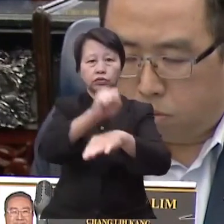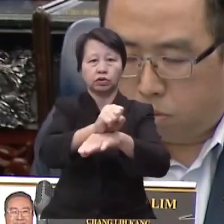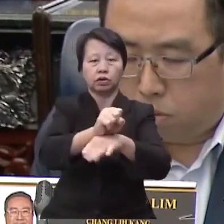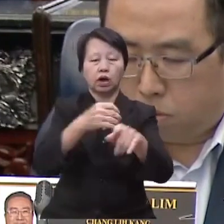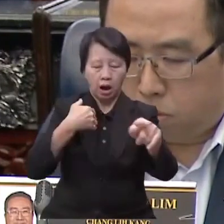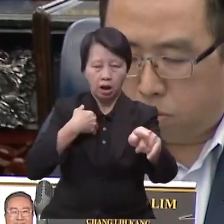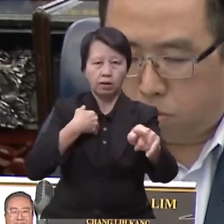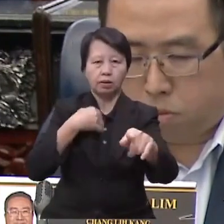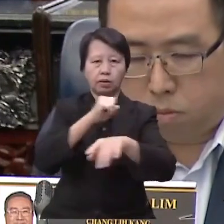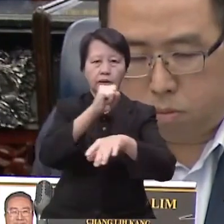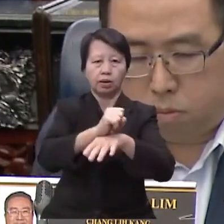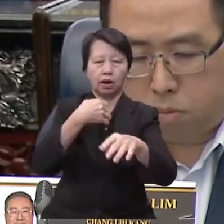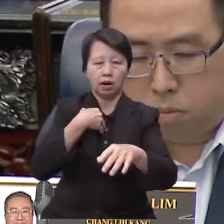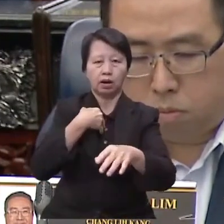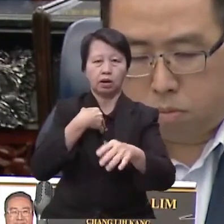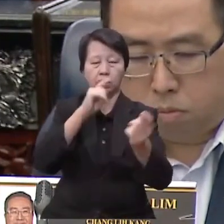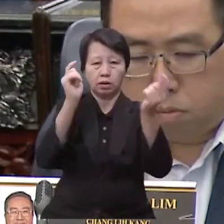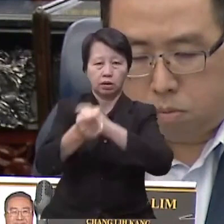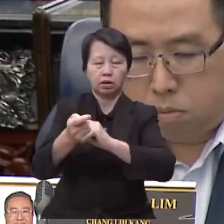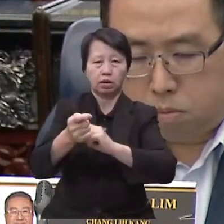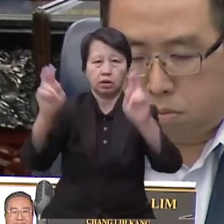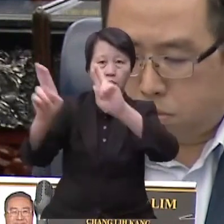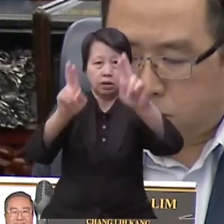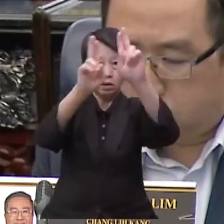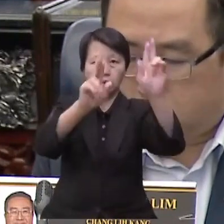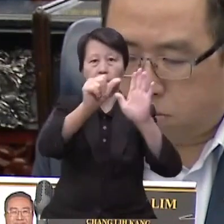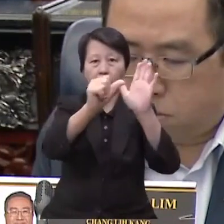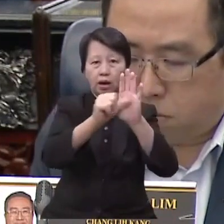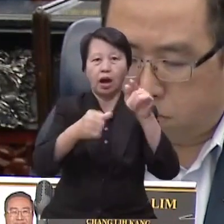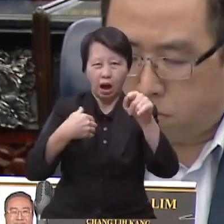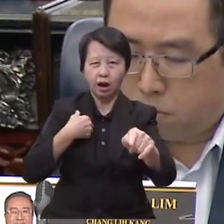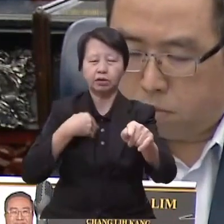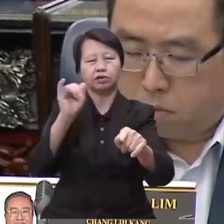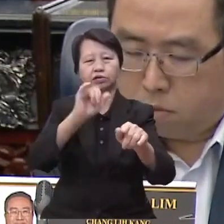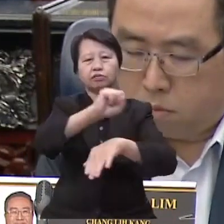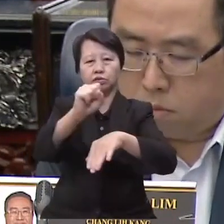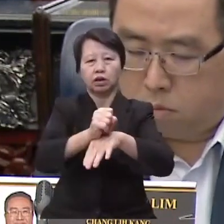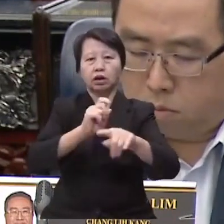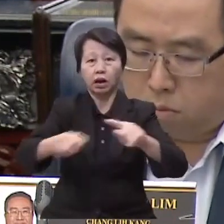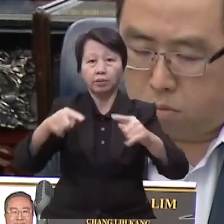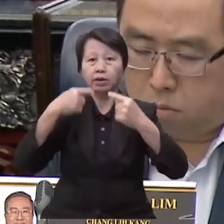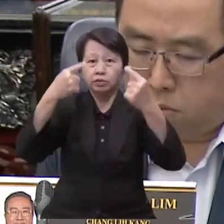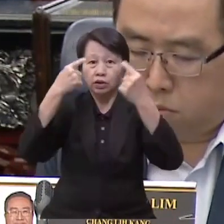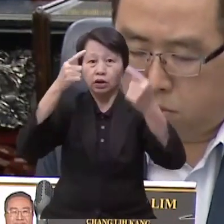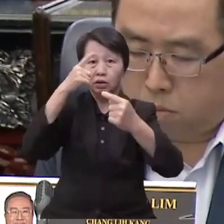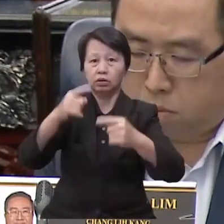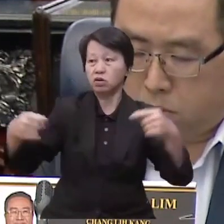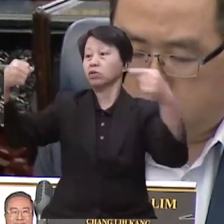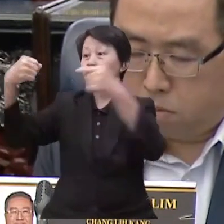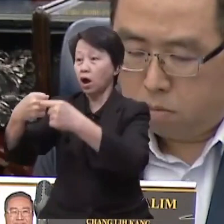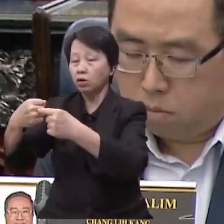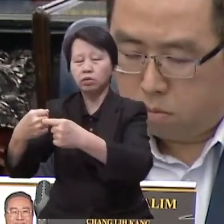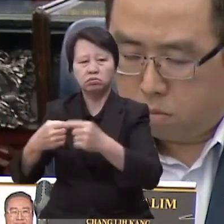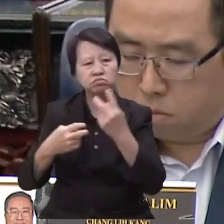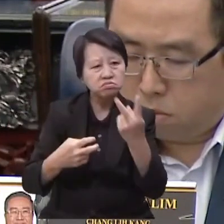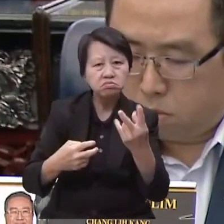mereka ada transboundary H act dengan izin tetapi daripada segi kejayaan Untuk mendakwa itu kita tidak